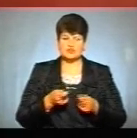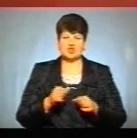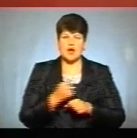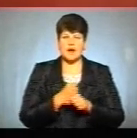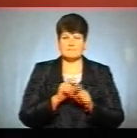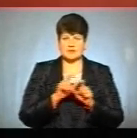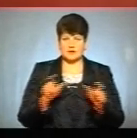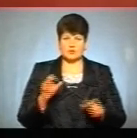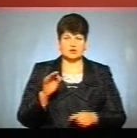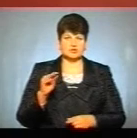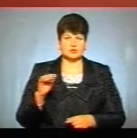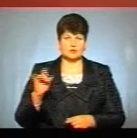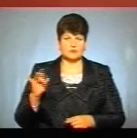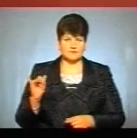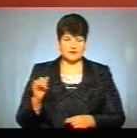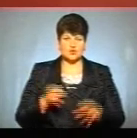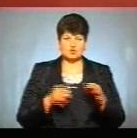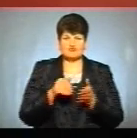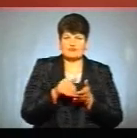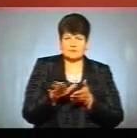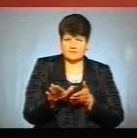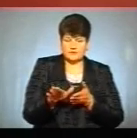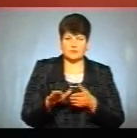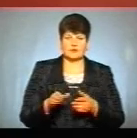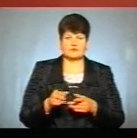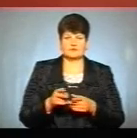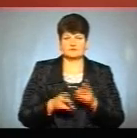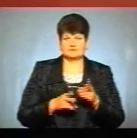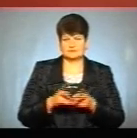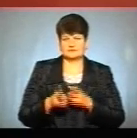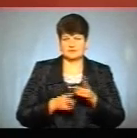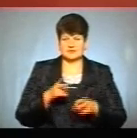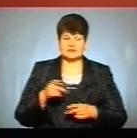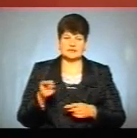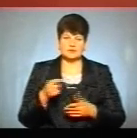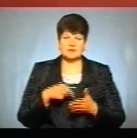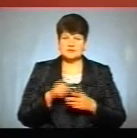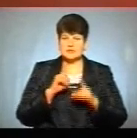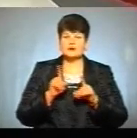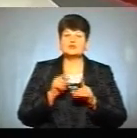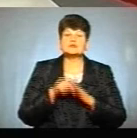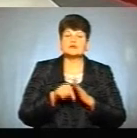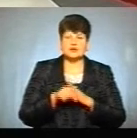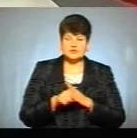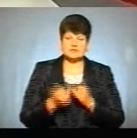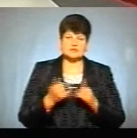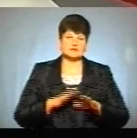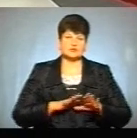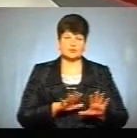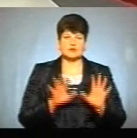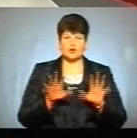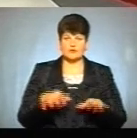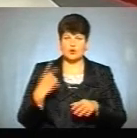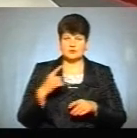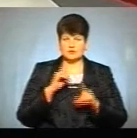Жируха. Суд відхилив позов Тернопільської міської ради. Що це означає, говоритимемо сьогодні. Поряд зі мною заступник голови обласної